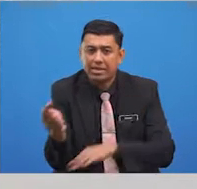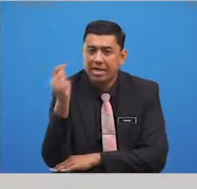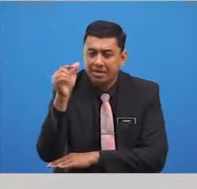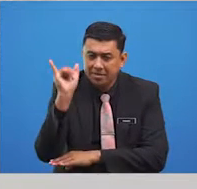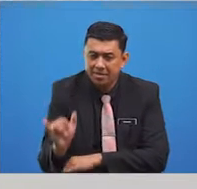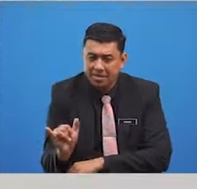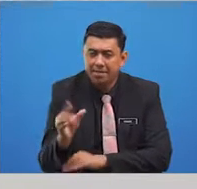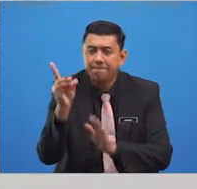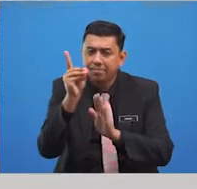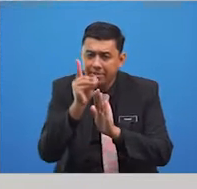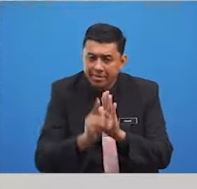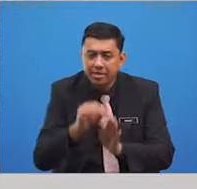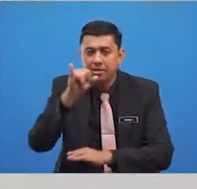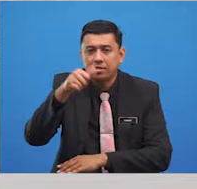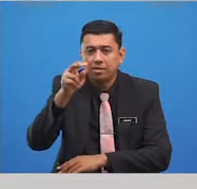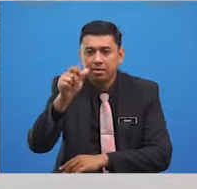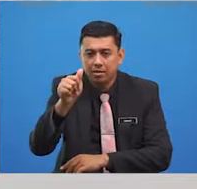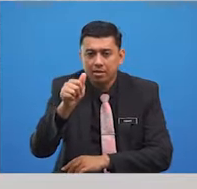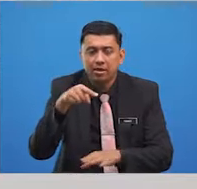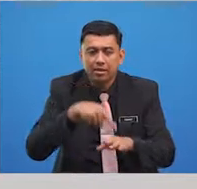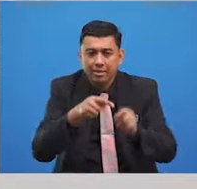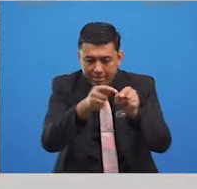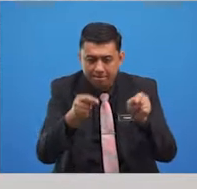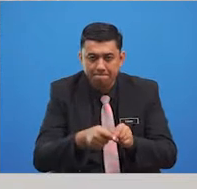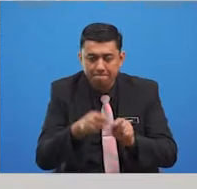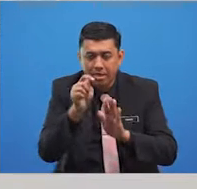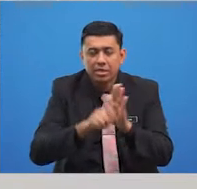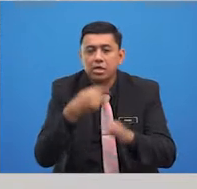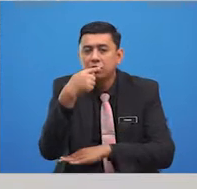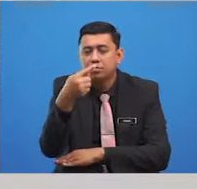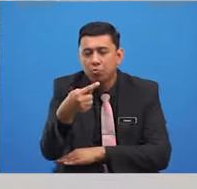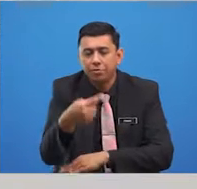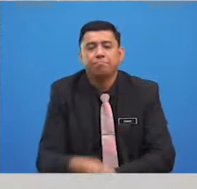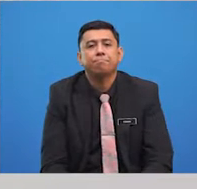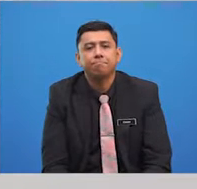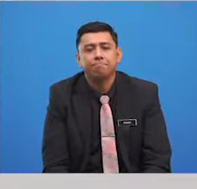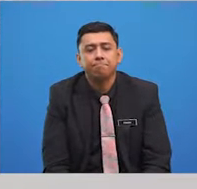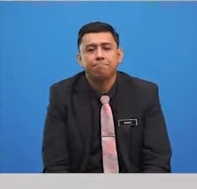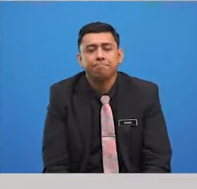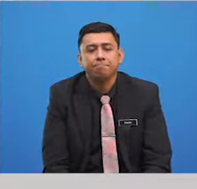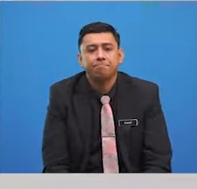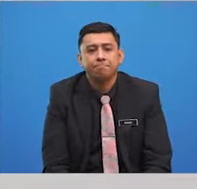Apakah sumber tenaga yang dijana di lokasi tersebut?